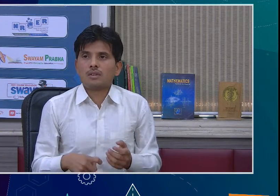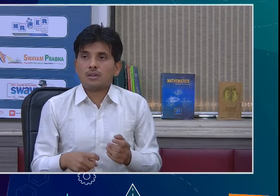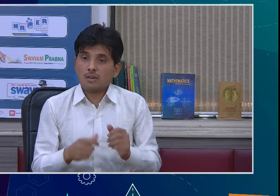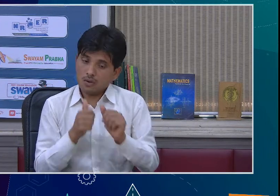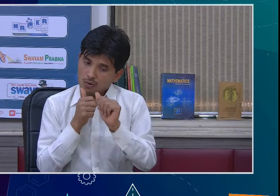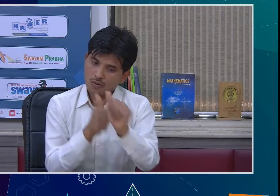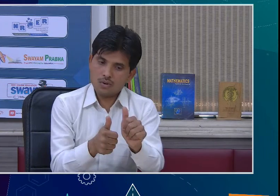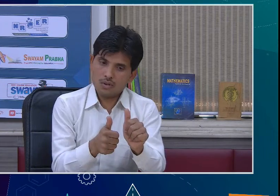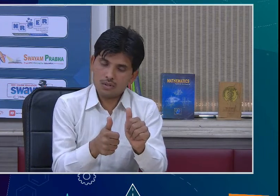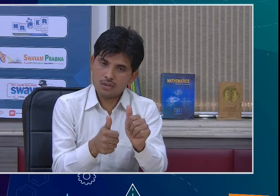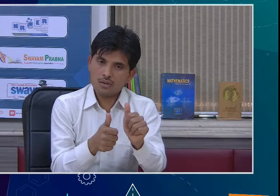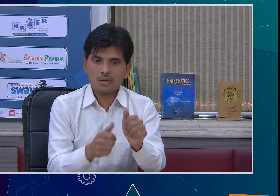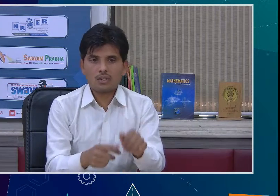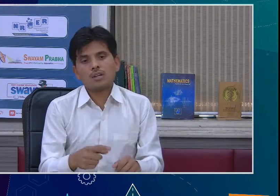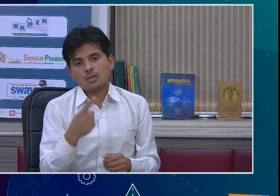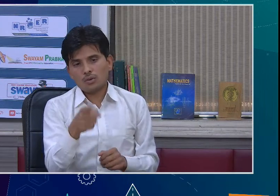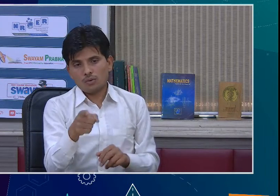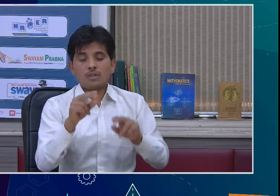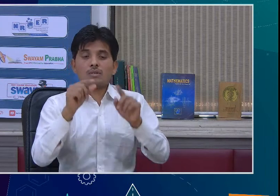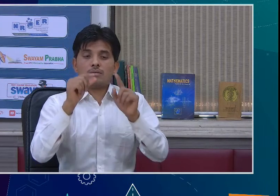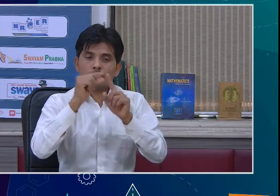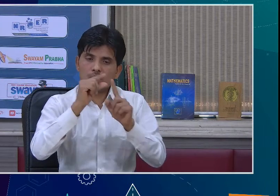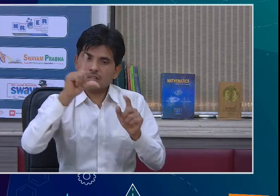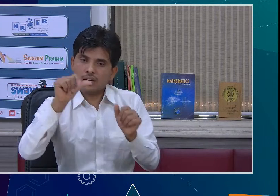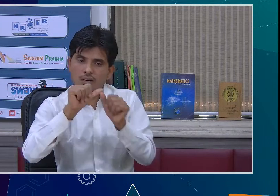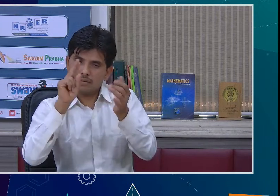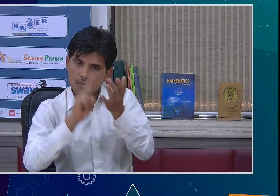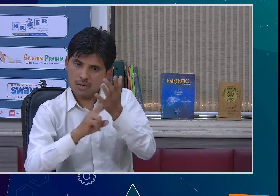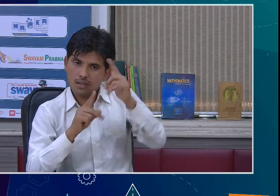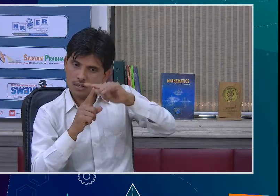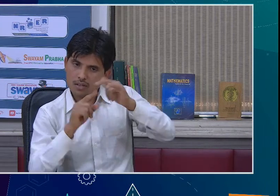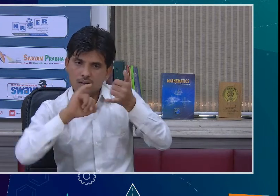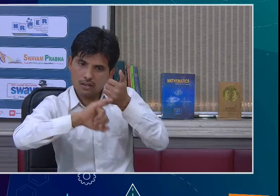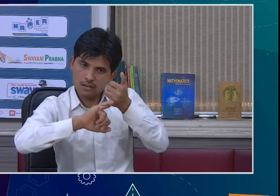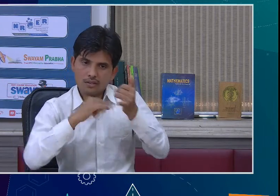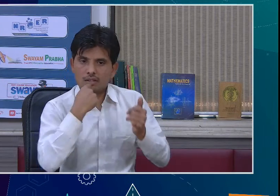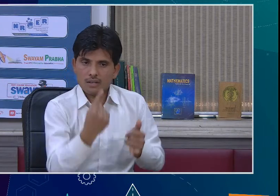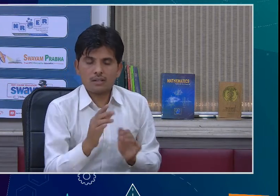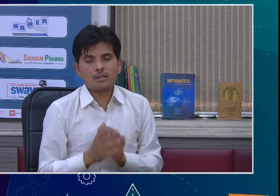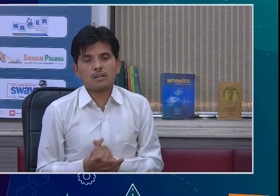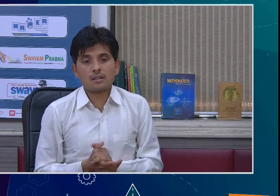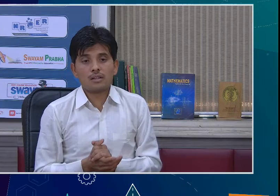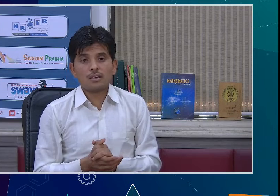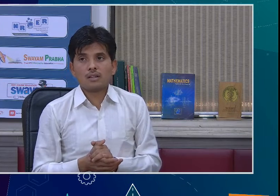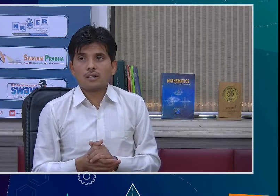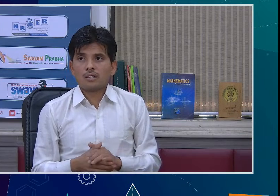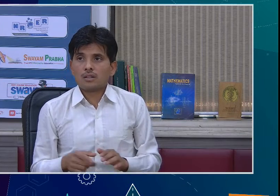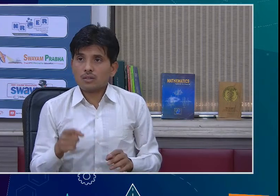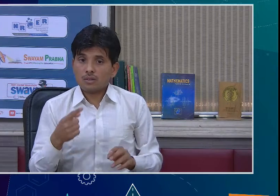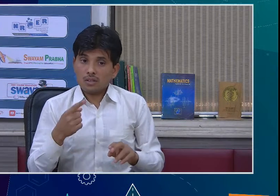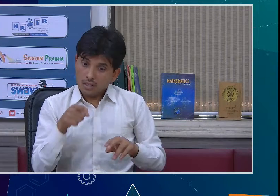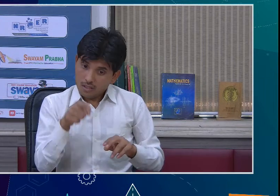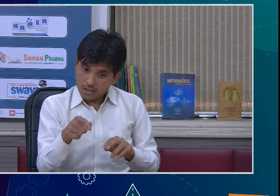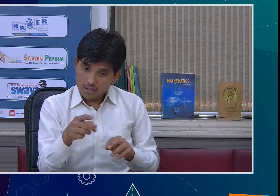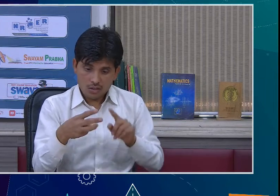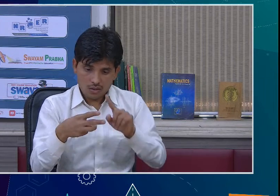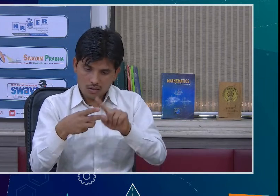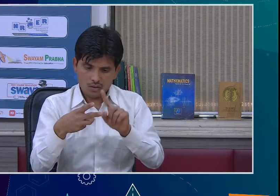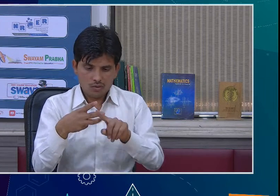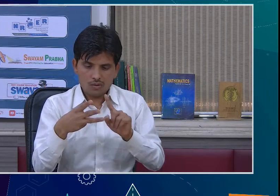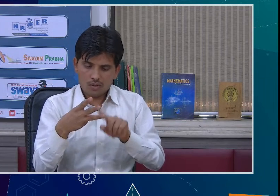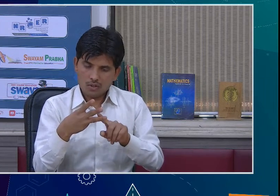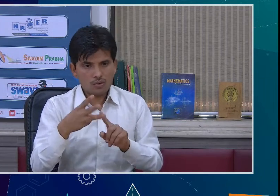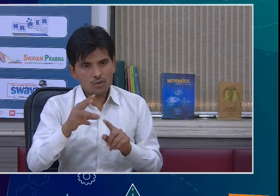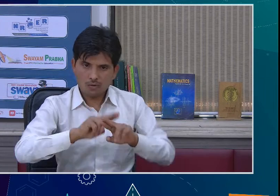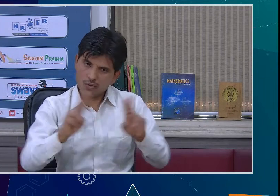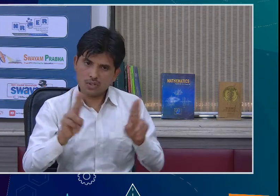भी सेलेस्टियल बॉडी को ग्रह कहलाने के लिए वो फुलफिल नहीं करते। तो कोई भी 2 कंडीशन अगर फुलफिल